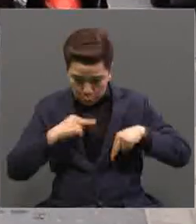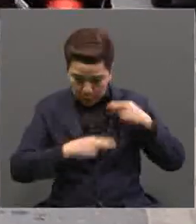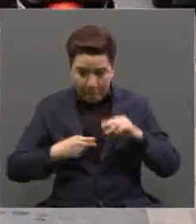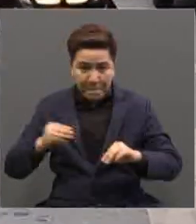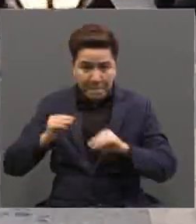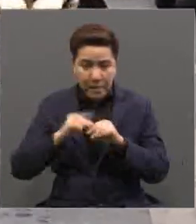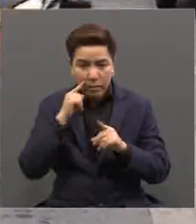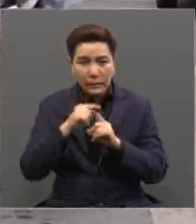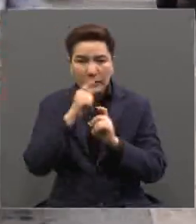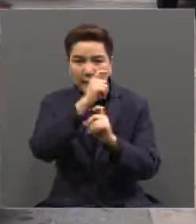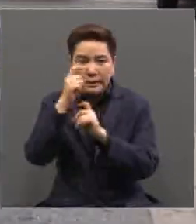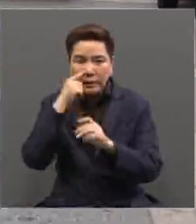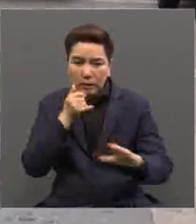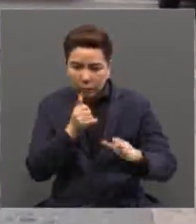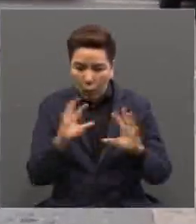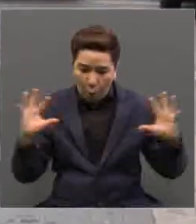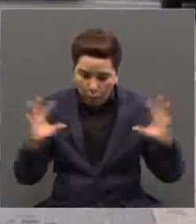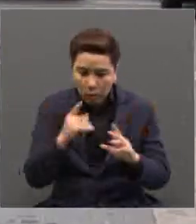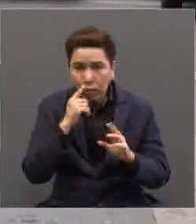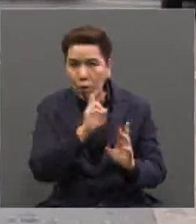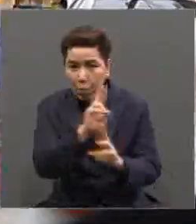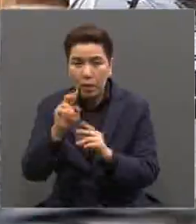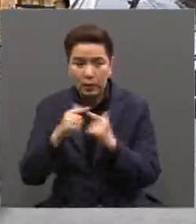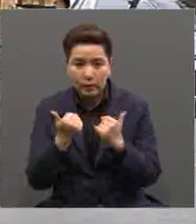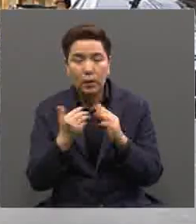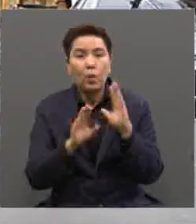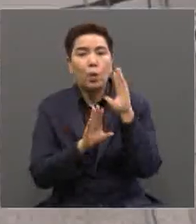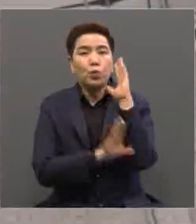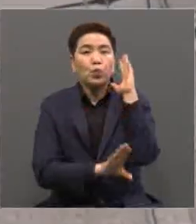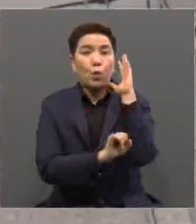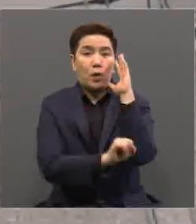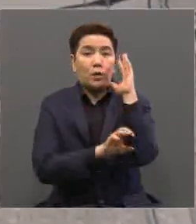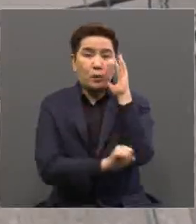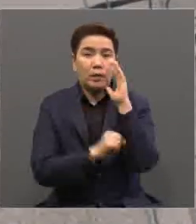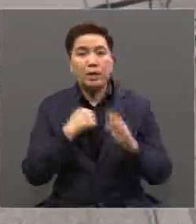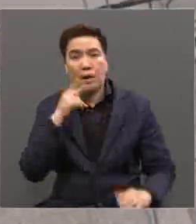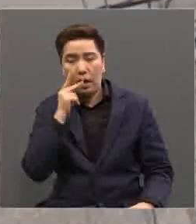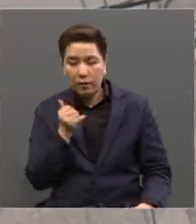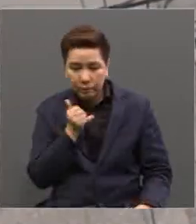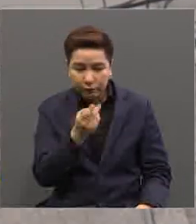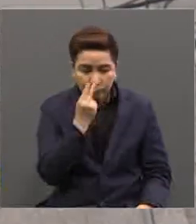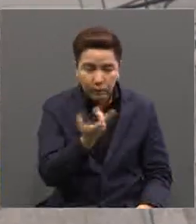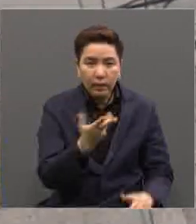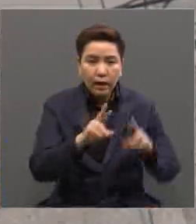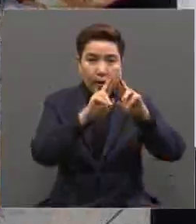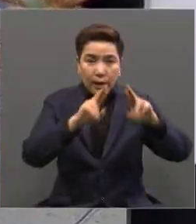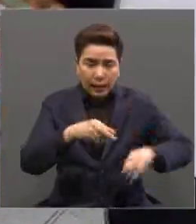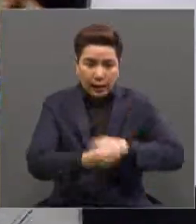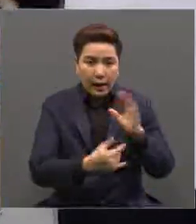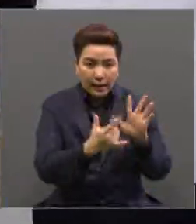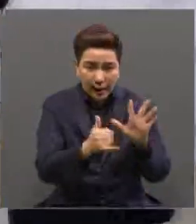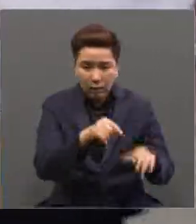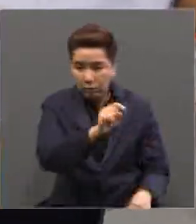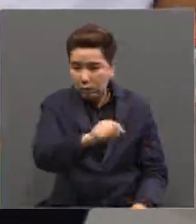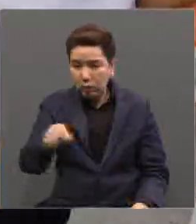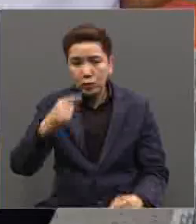ลดความเสี่ยงในกิจกรรมต่างๆด้วยครับส่วนที่จังหวัดสงขลานะคะทีมข่าวเองก็ลงสำรวจตามร้านขายยาต่างๆ